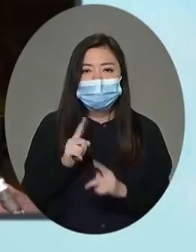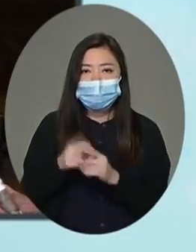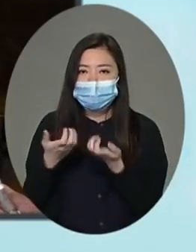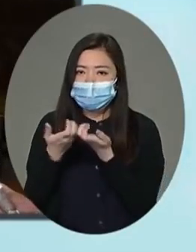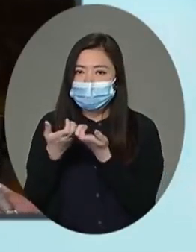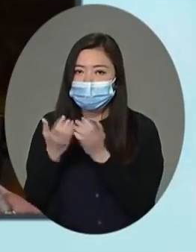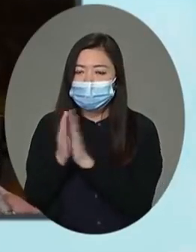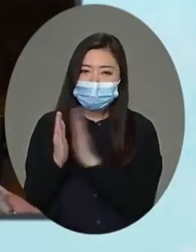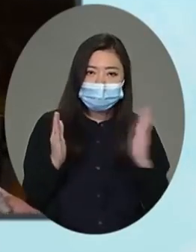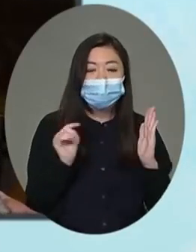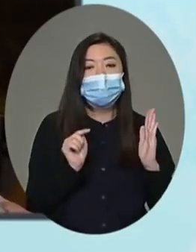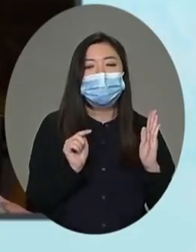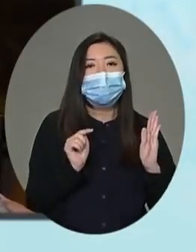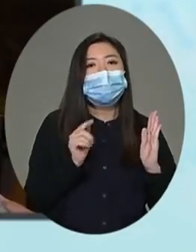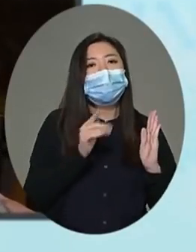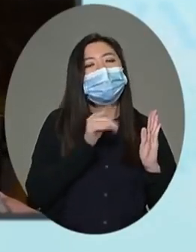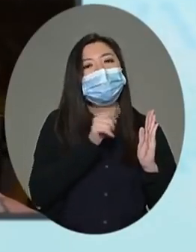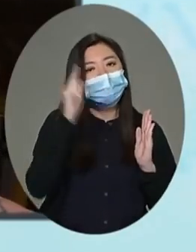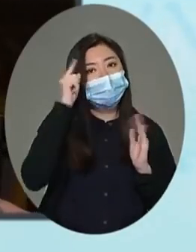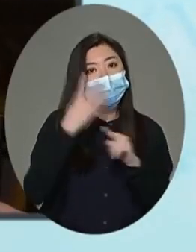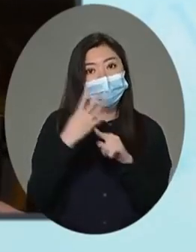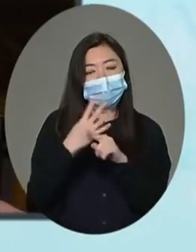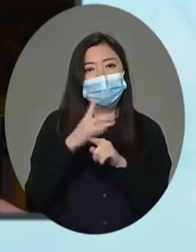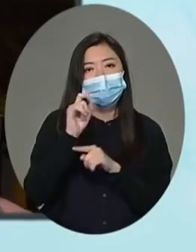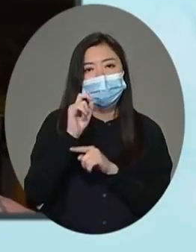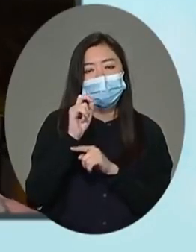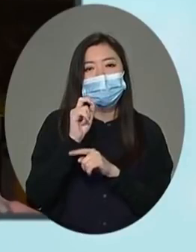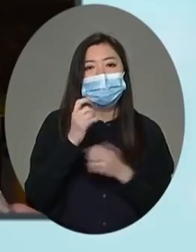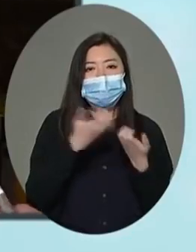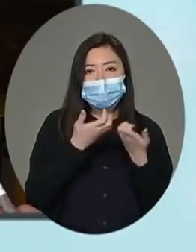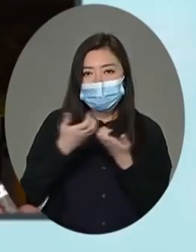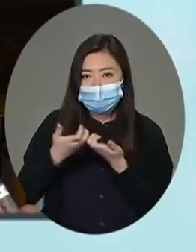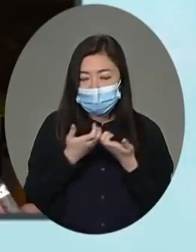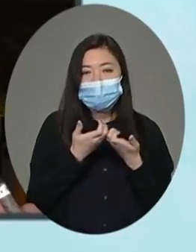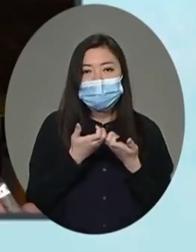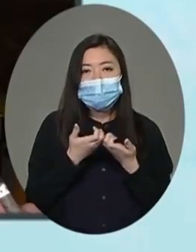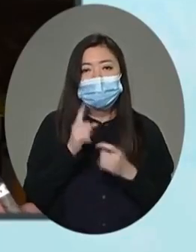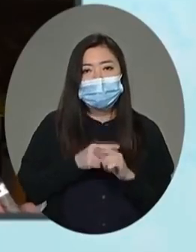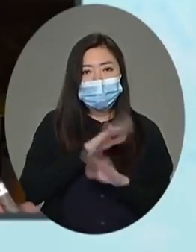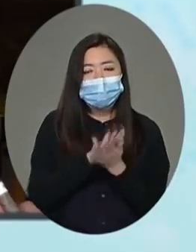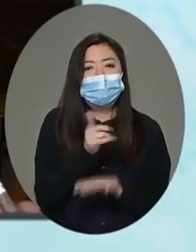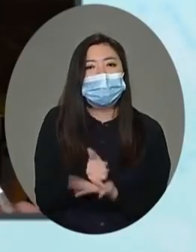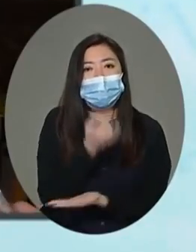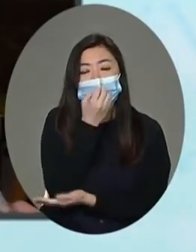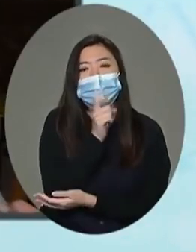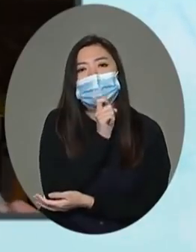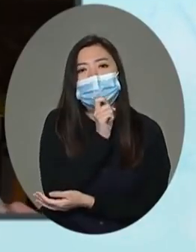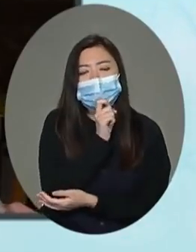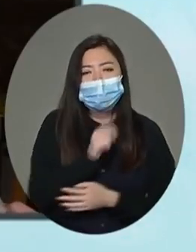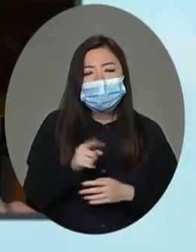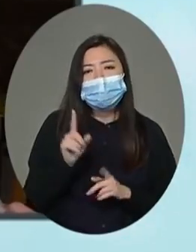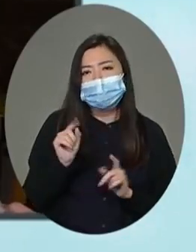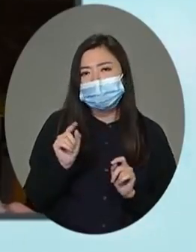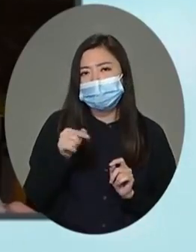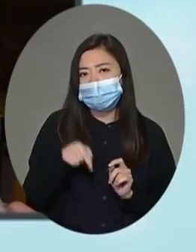推算14日咧，嗰個潛伏期咧就係14日計算嘅話咧，其實佢都係喺香港嘅。咁所以好有理由